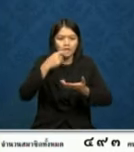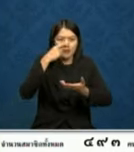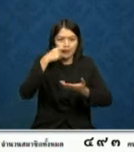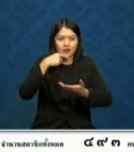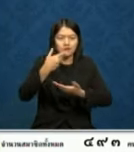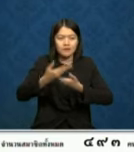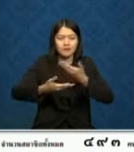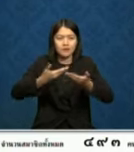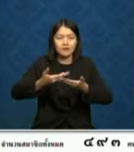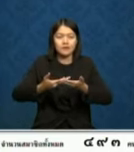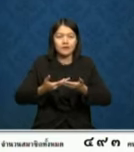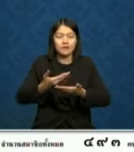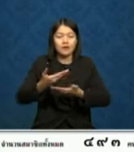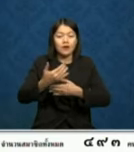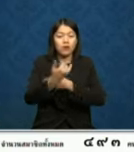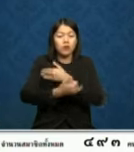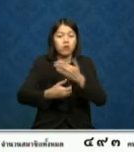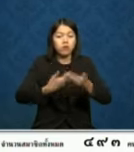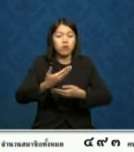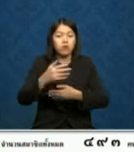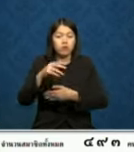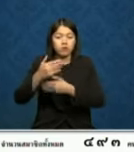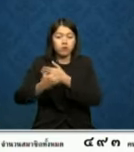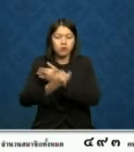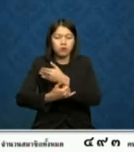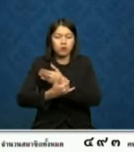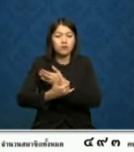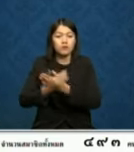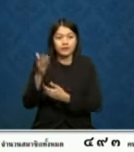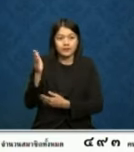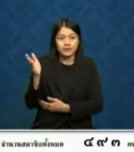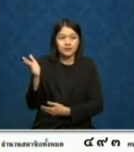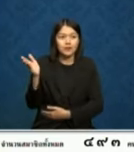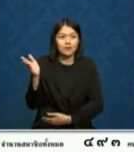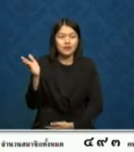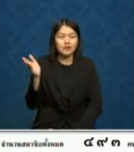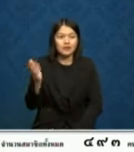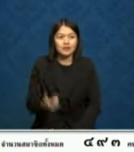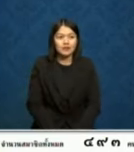ขายณตลาดต่างประเทศนะครับสไลด์ถัดไปได้เลยครับห้อง